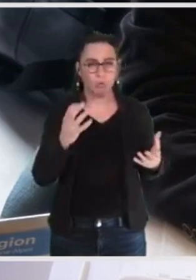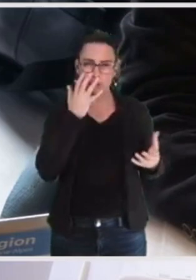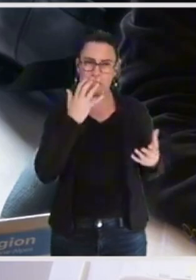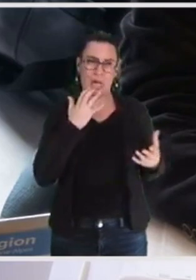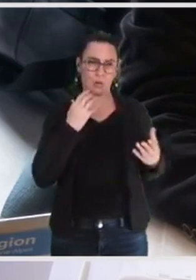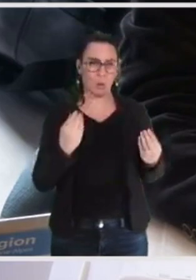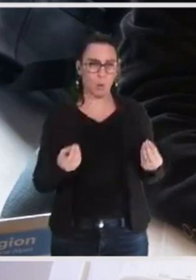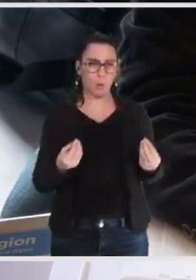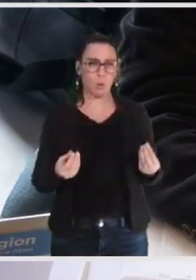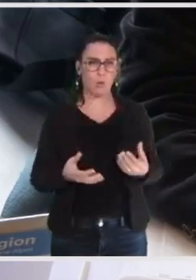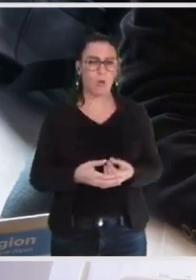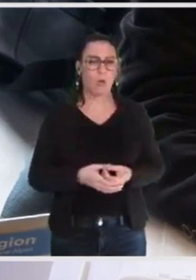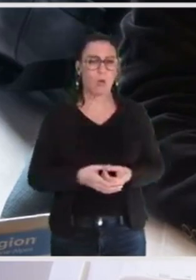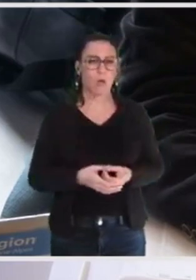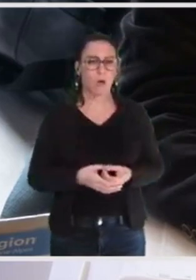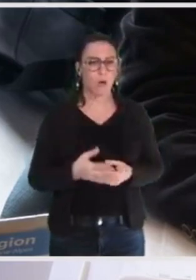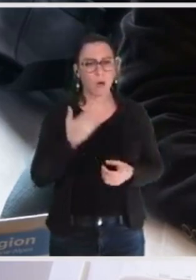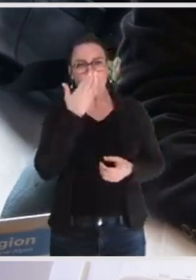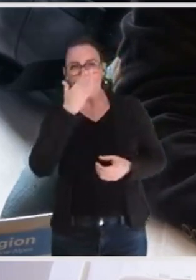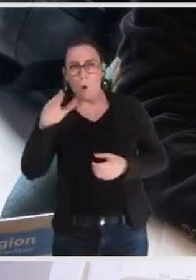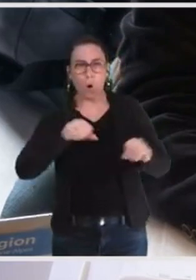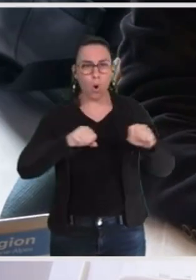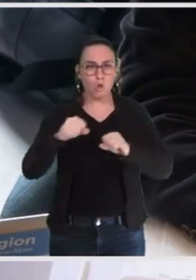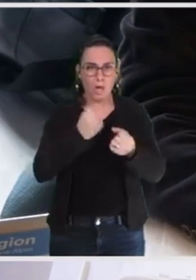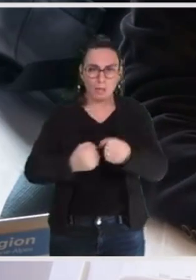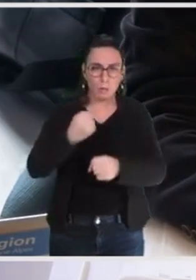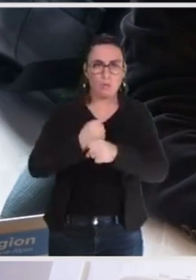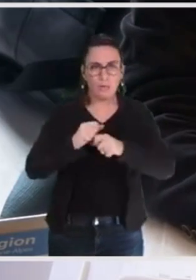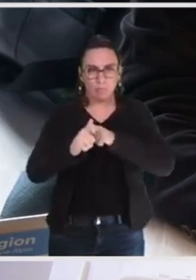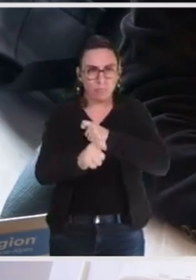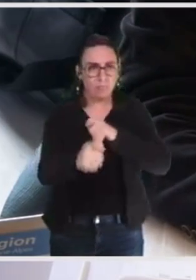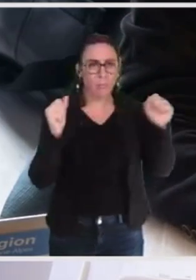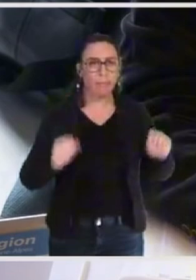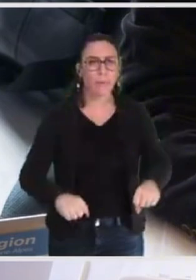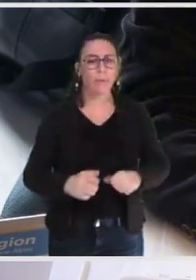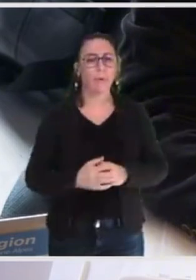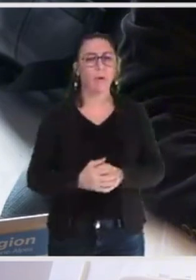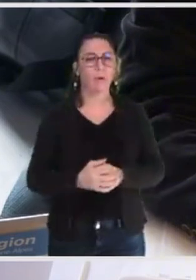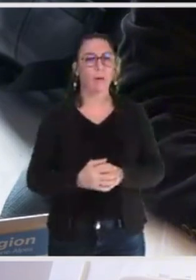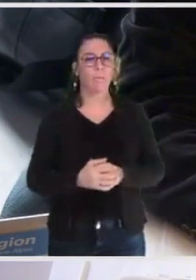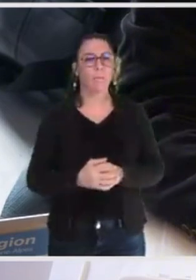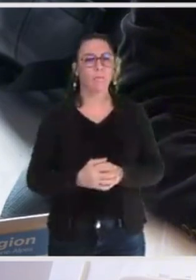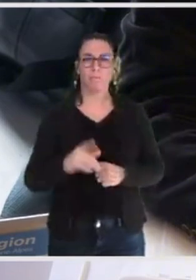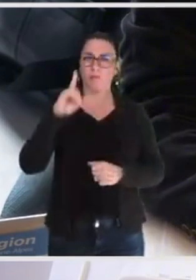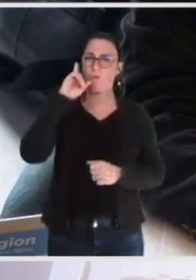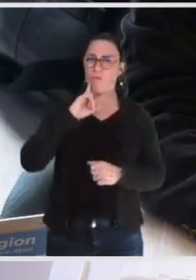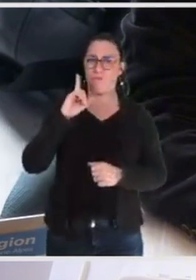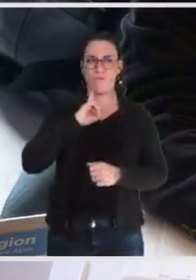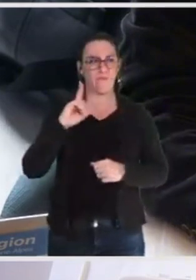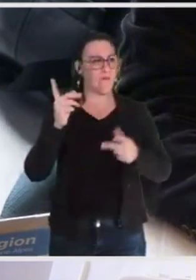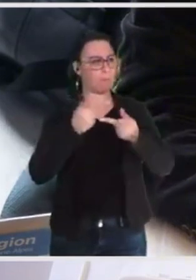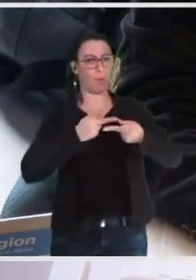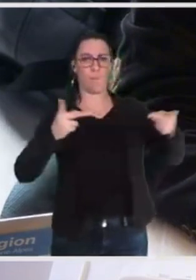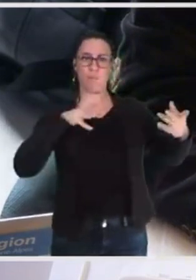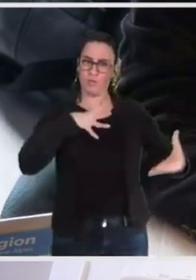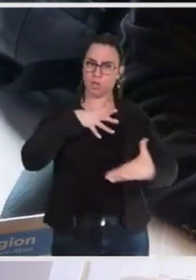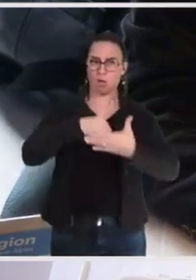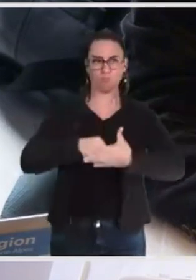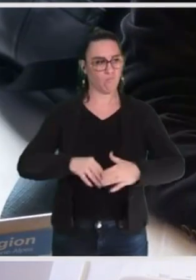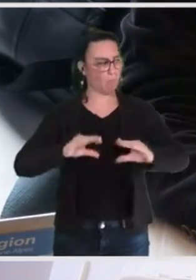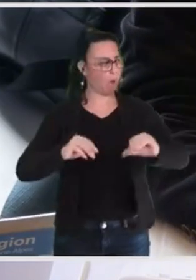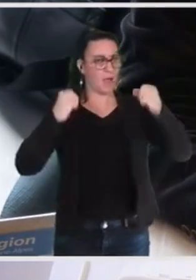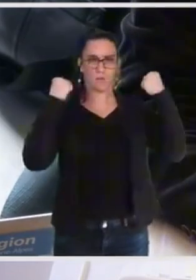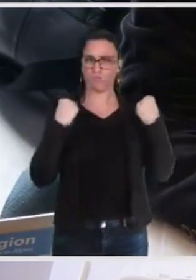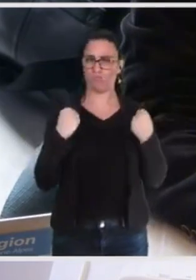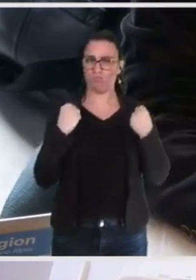sérieux. Il y a d'autres actions à mettre en place aujourd'hui pour que les femmes se trouvent bien dans l'espace public. Je vous